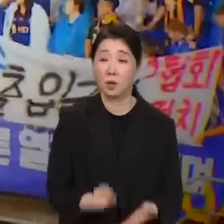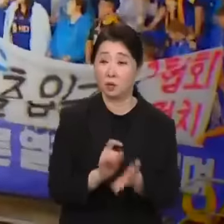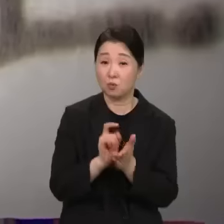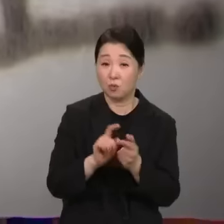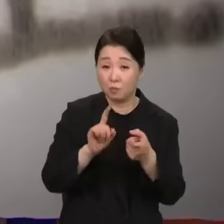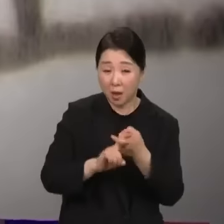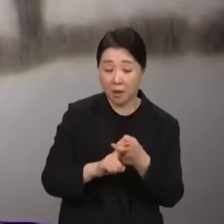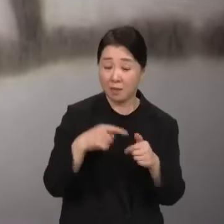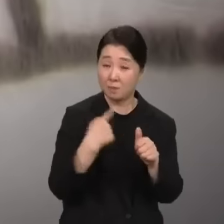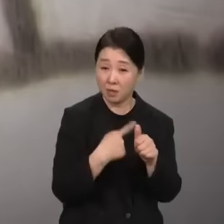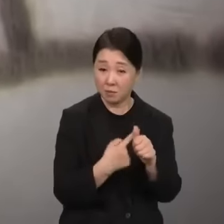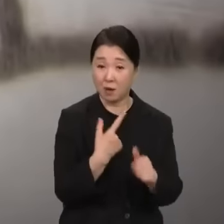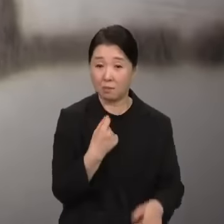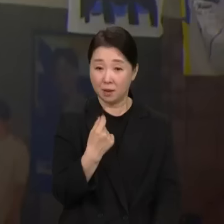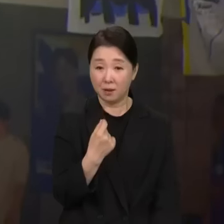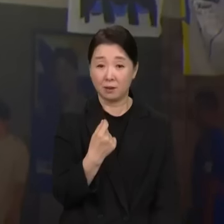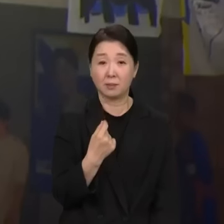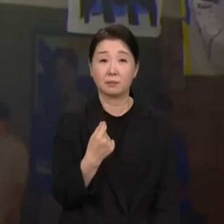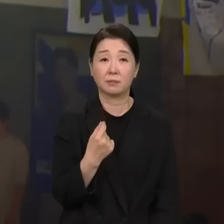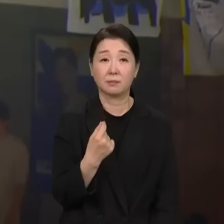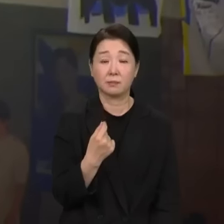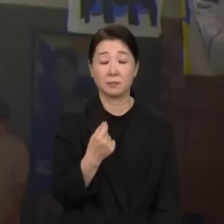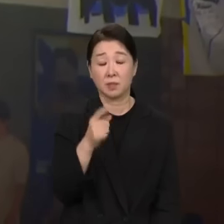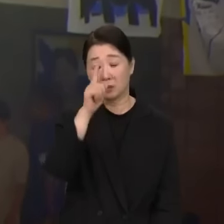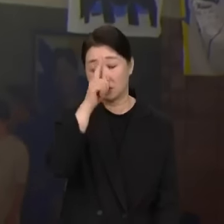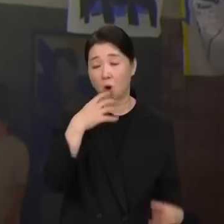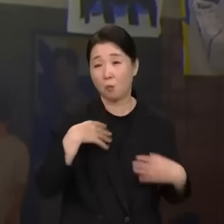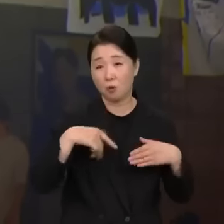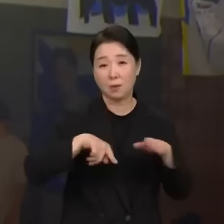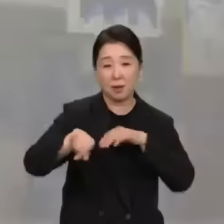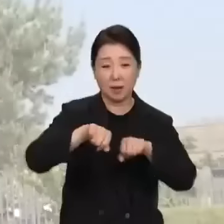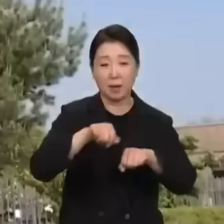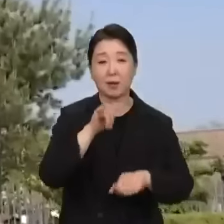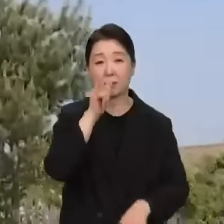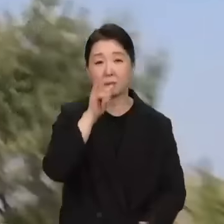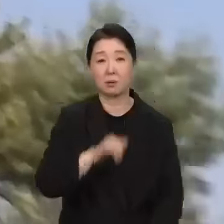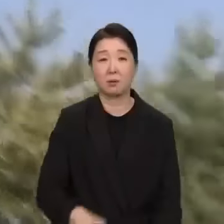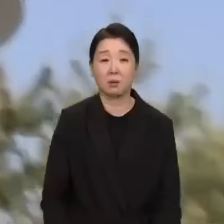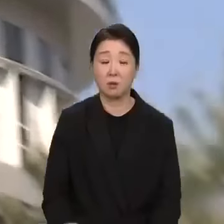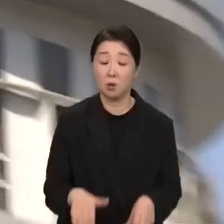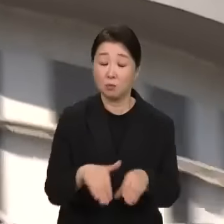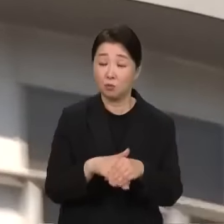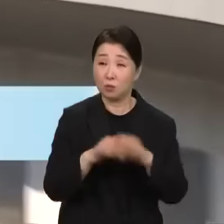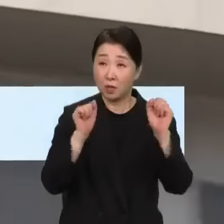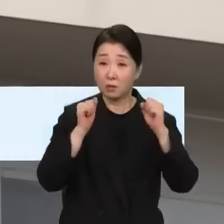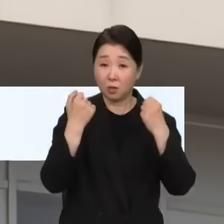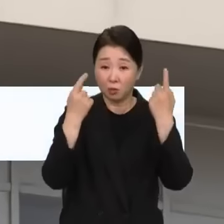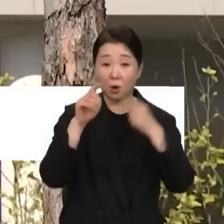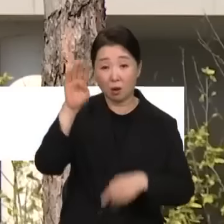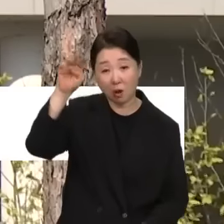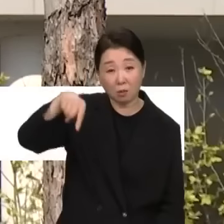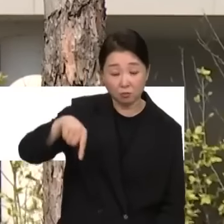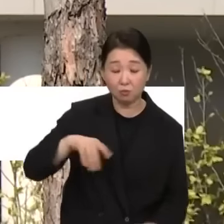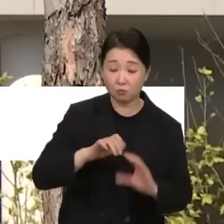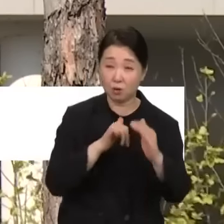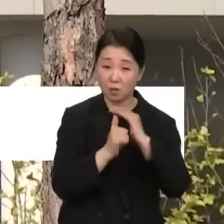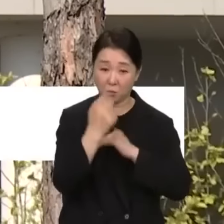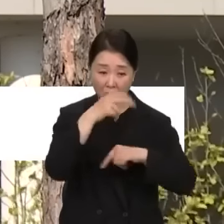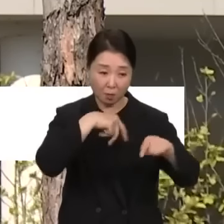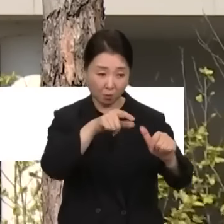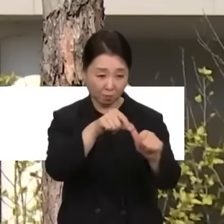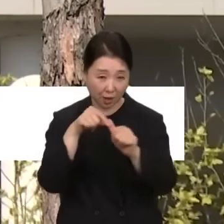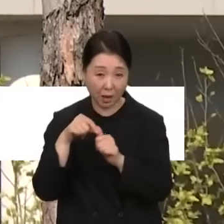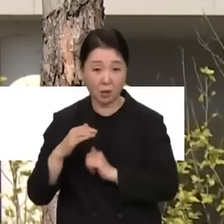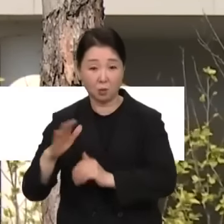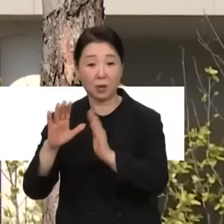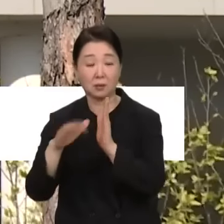팬들의 비판 여론까지 이어지면서 정부가 나서기 시작했습니다. 문화체육관광부는 국가대표 감독 선임 과정을